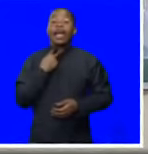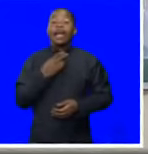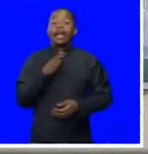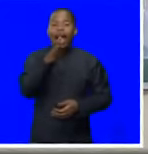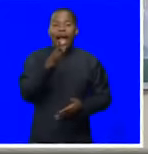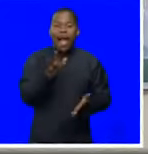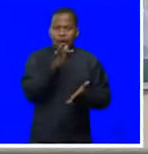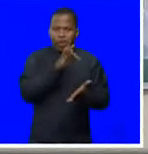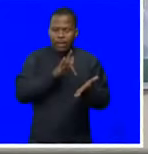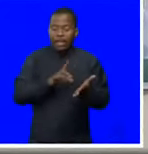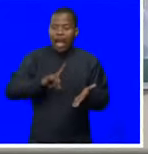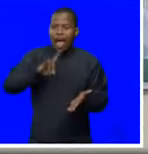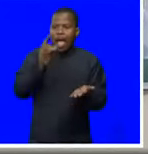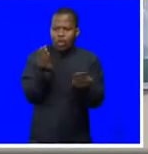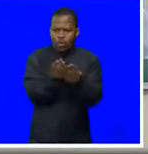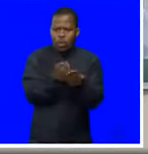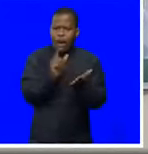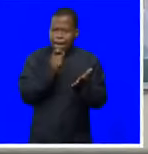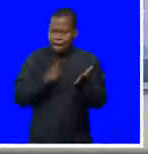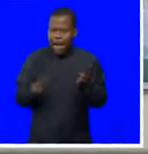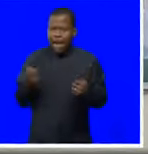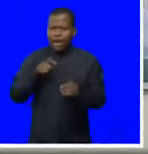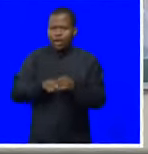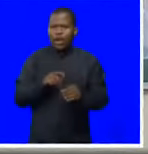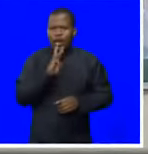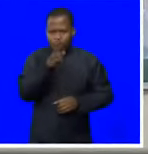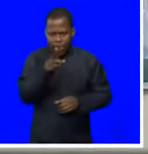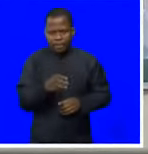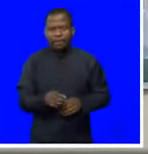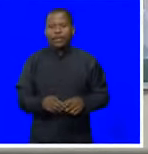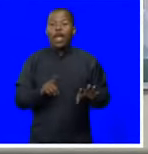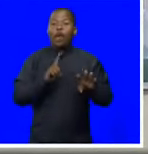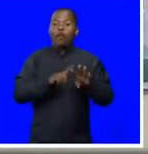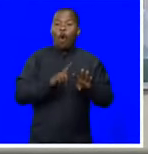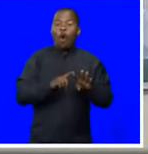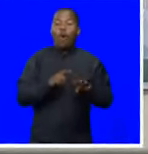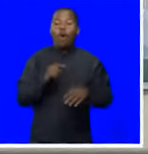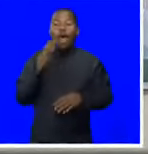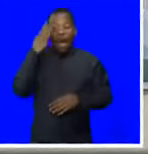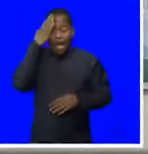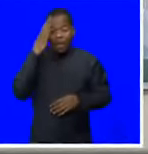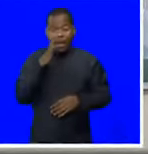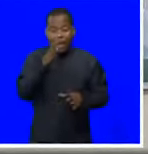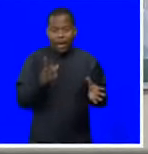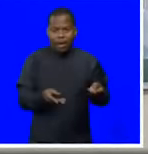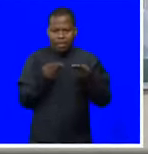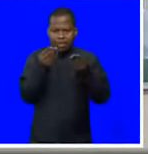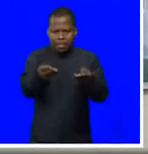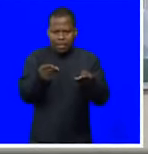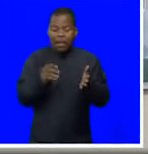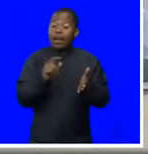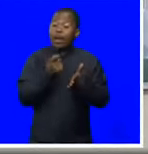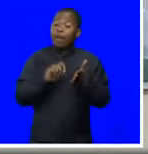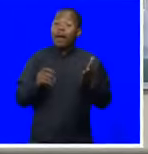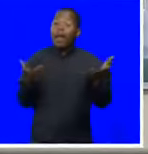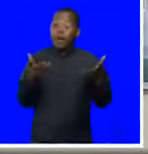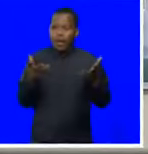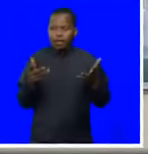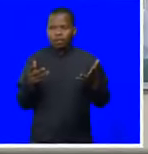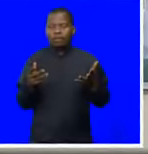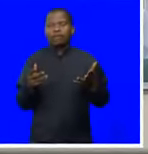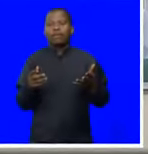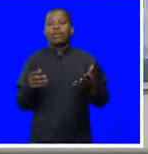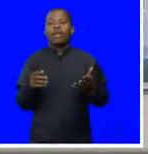School labo labathi bafaka ticelo tabo eBig Ben Correctional Center batawuhamba kibona bayobhalela